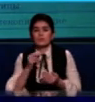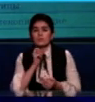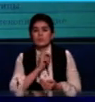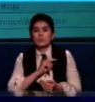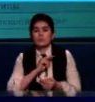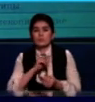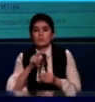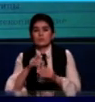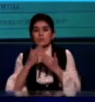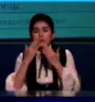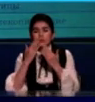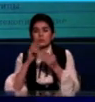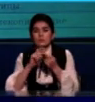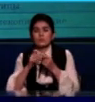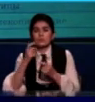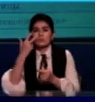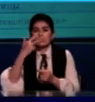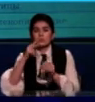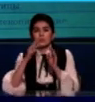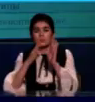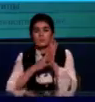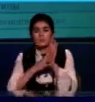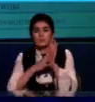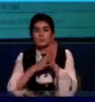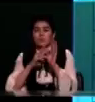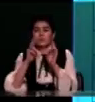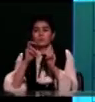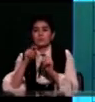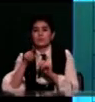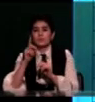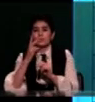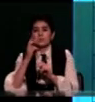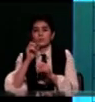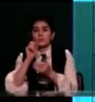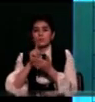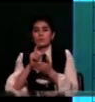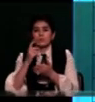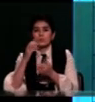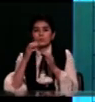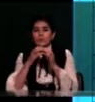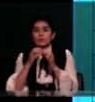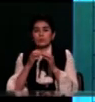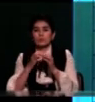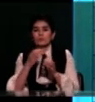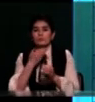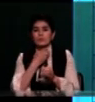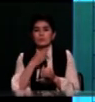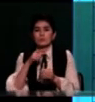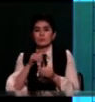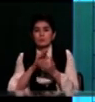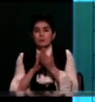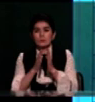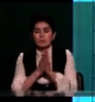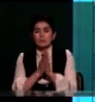работая с учебником, параграф 39. Что здесь вам нужно указать? Группа животных, у вас уже там